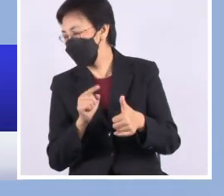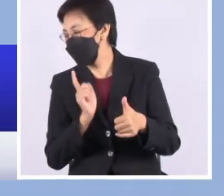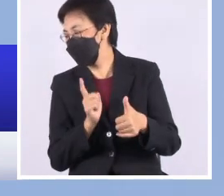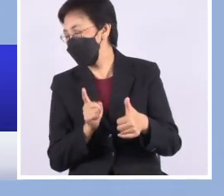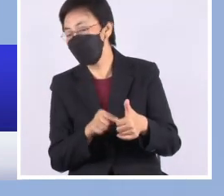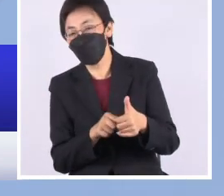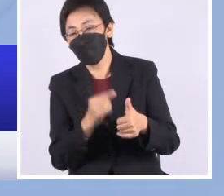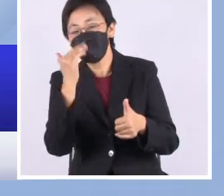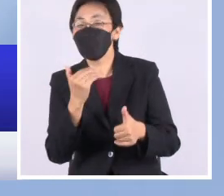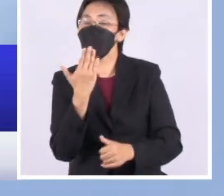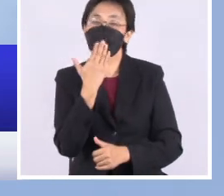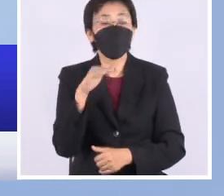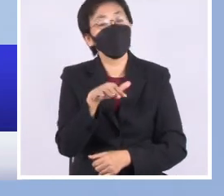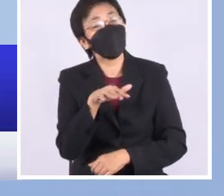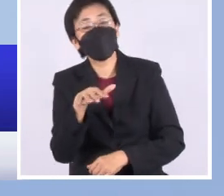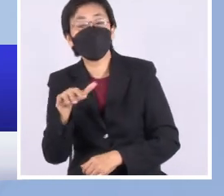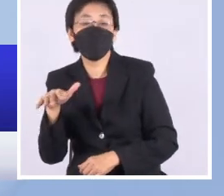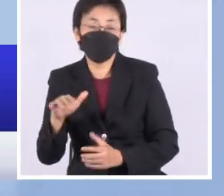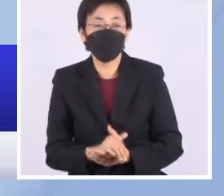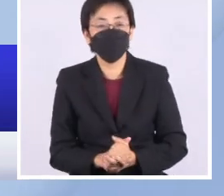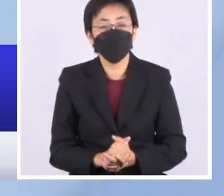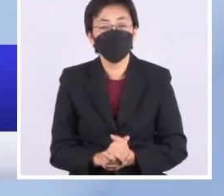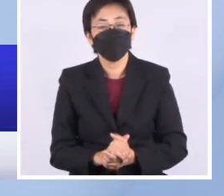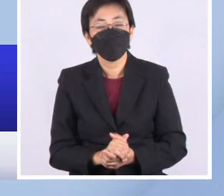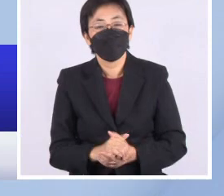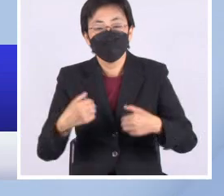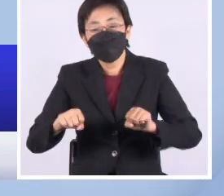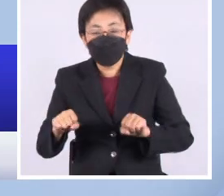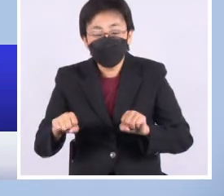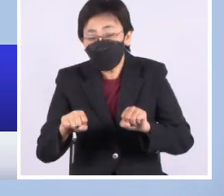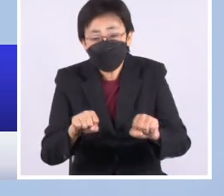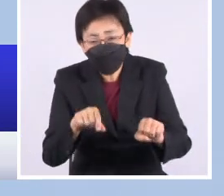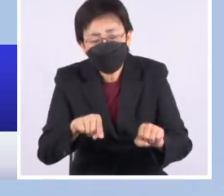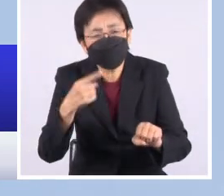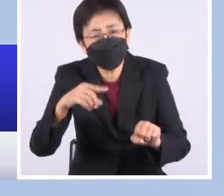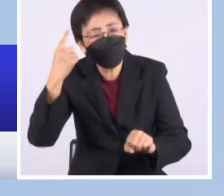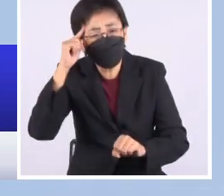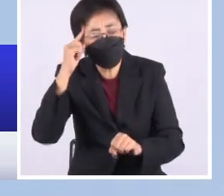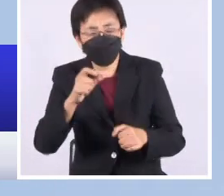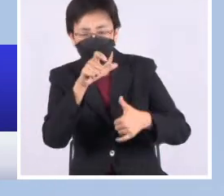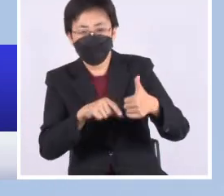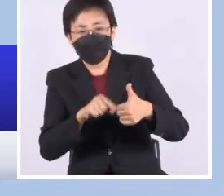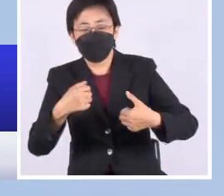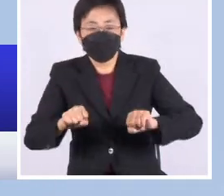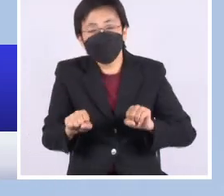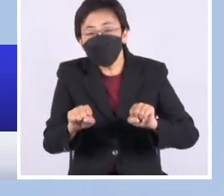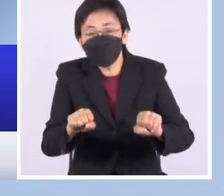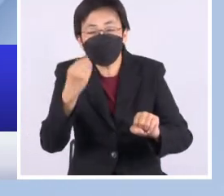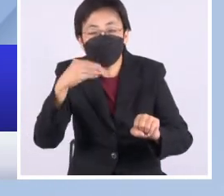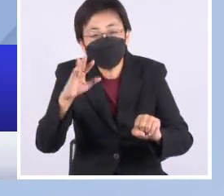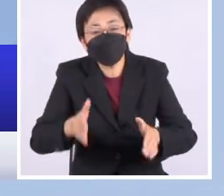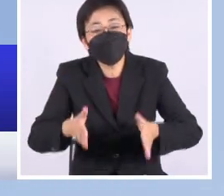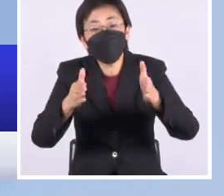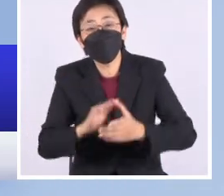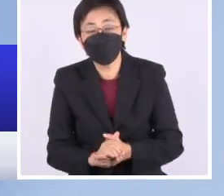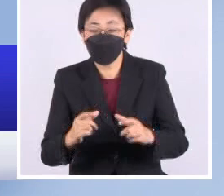จเพราะมันนิ่งมากเลยไงคือมันขี่รถกลับมาพอหลังจากที่มันทำหนูก็ไม่รู้นะว่าเป็นมันมันขี่รถกลับมาใช่มันก็ยังเอาบัตรให้ต